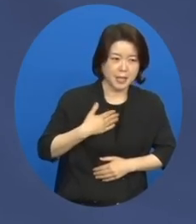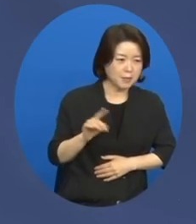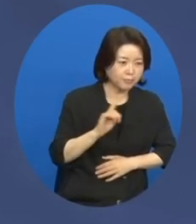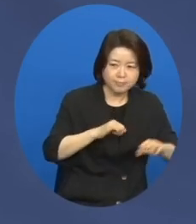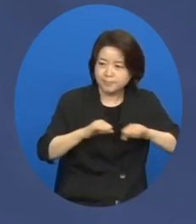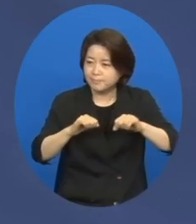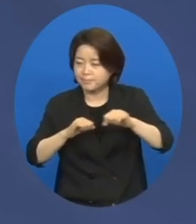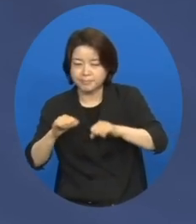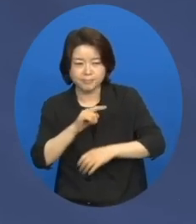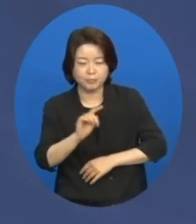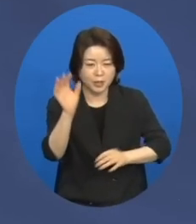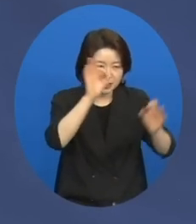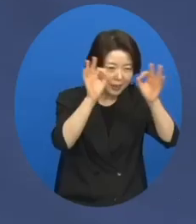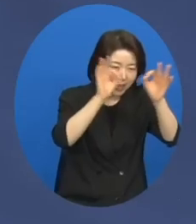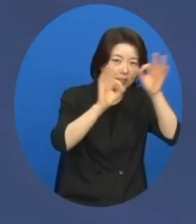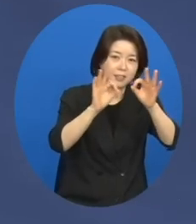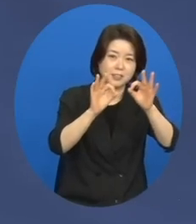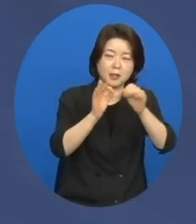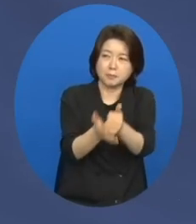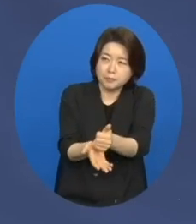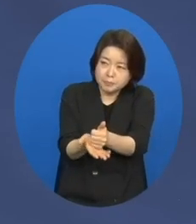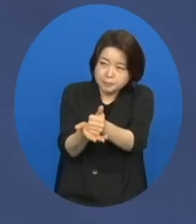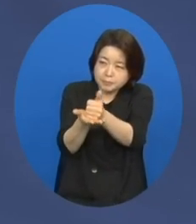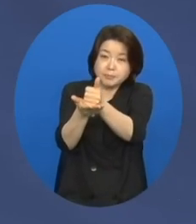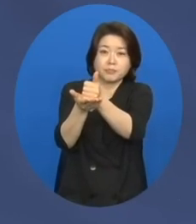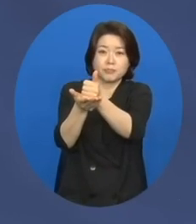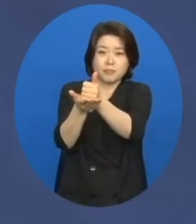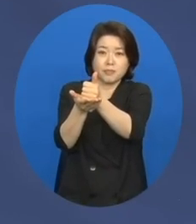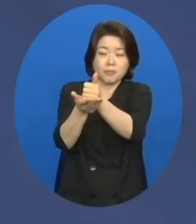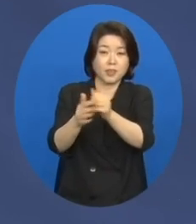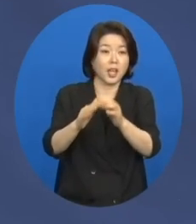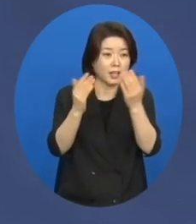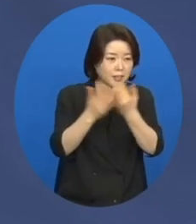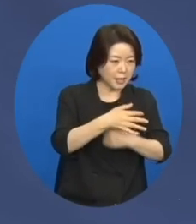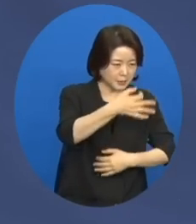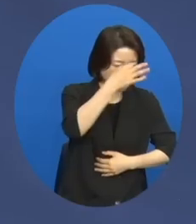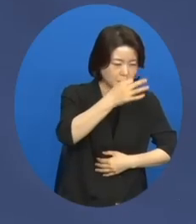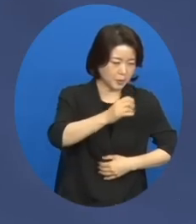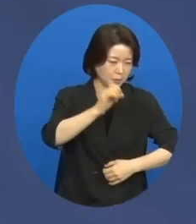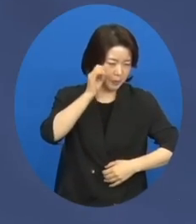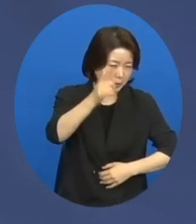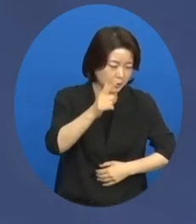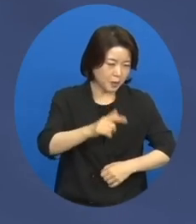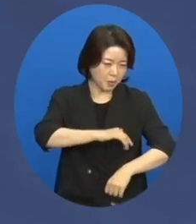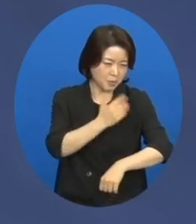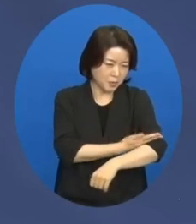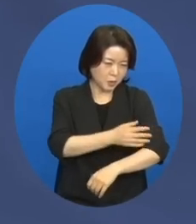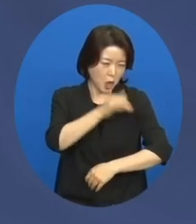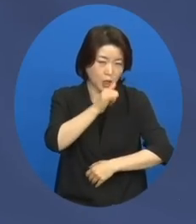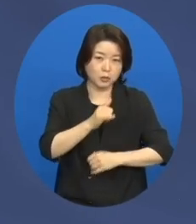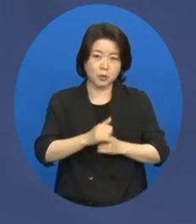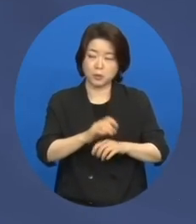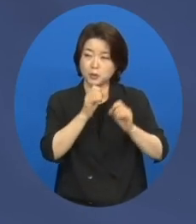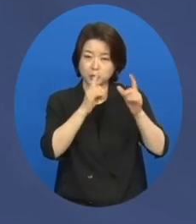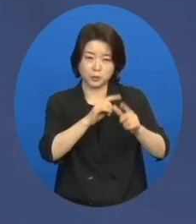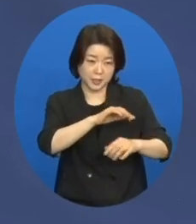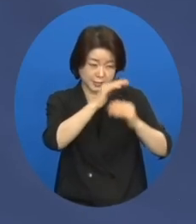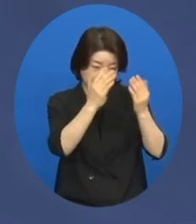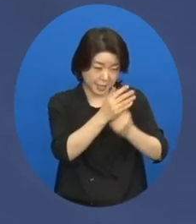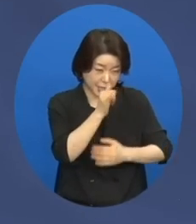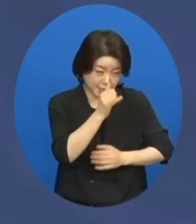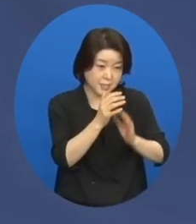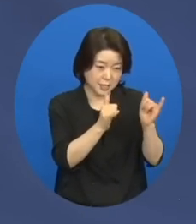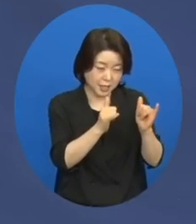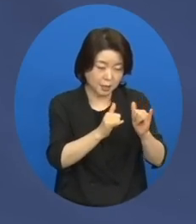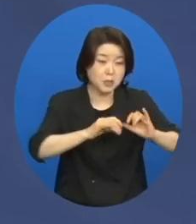무슨 일이라도 찾아서 하여튼 섬기되, 다 실력 있고 능력이 갖춰지고 또 기회가 다신 분들은